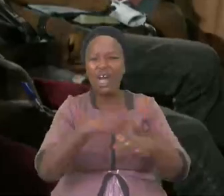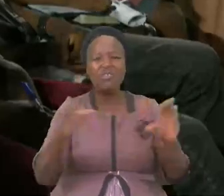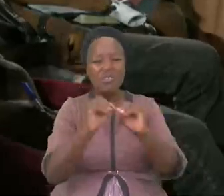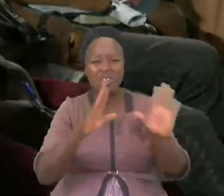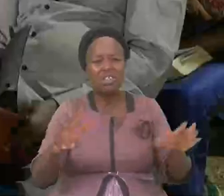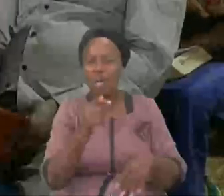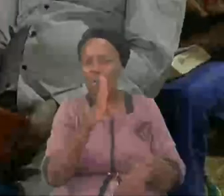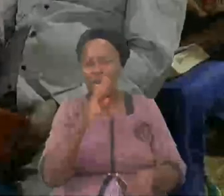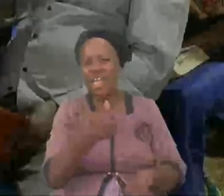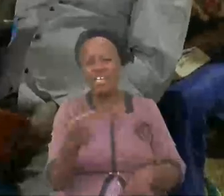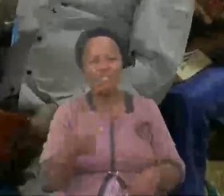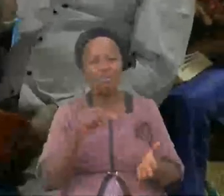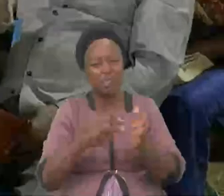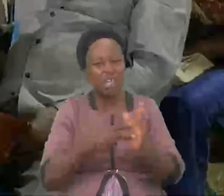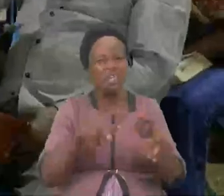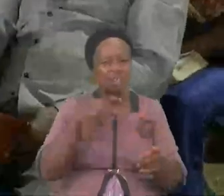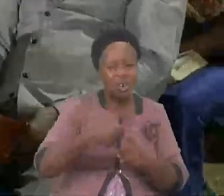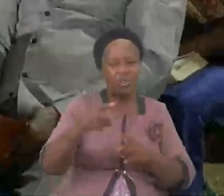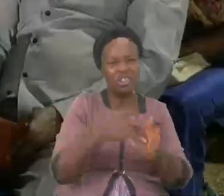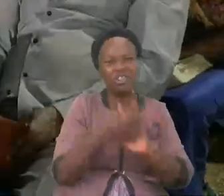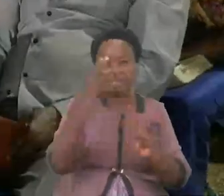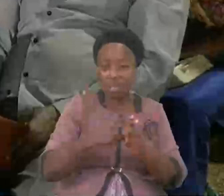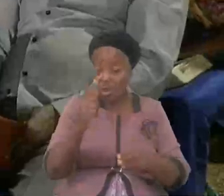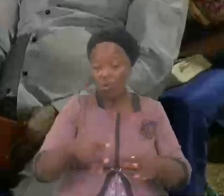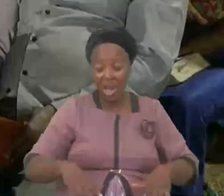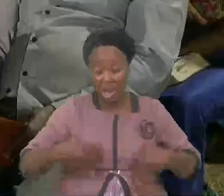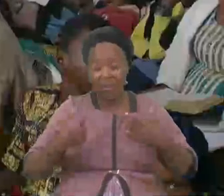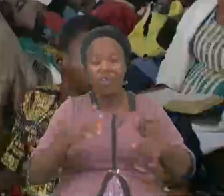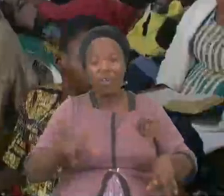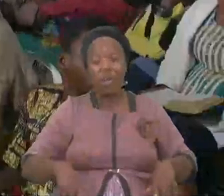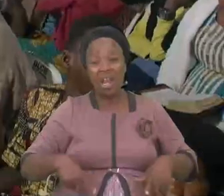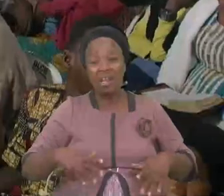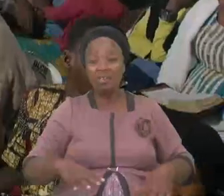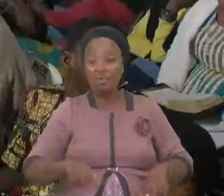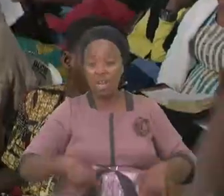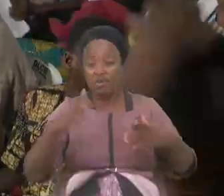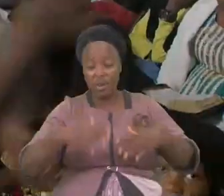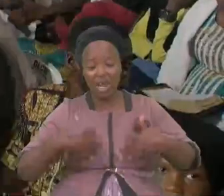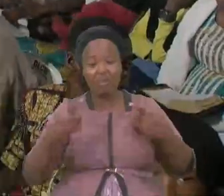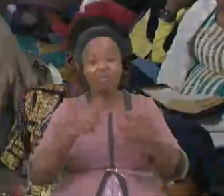Et rien ne pourra vous nuire. Tu vivras. Tu mèneras ta vie pleinement.